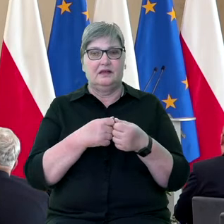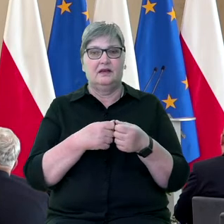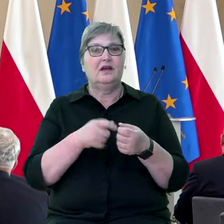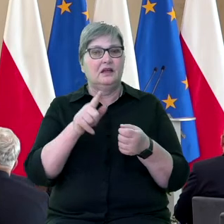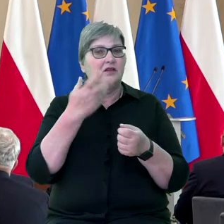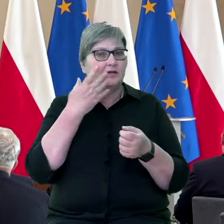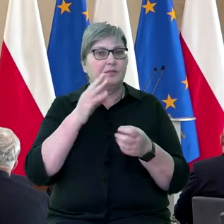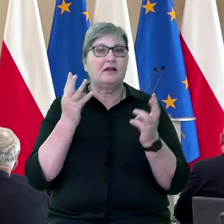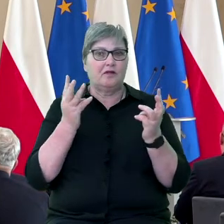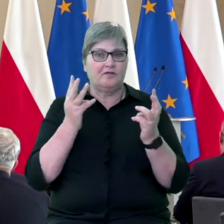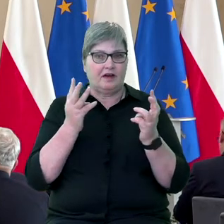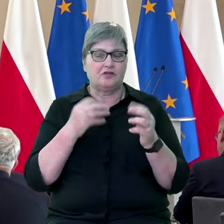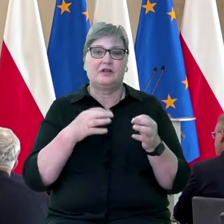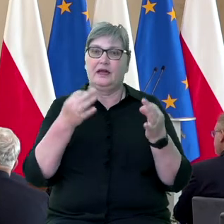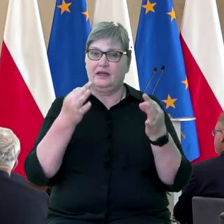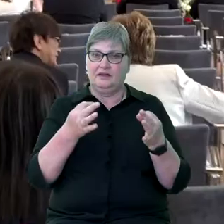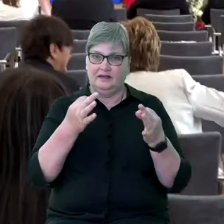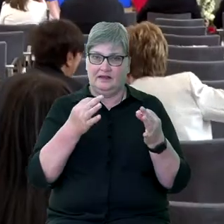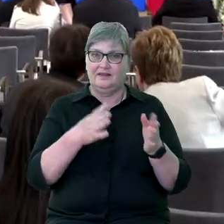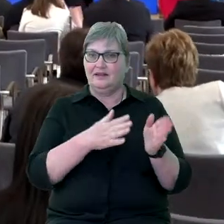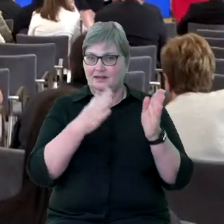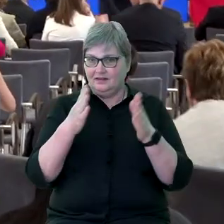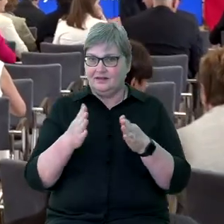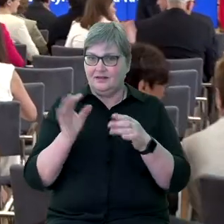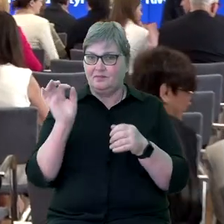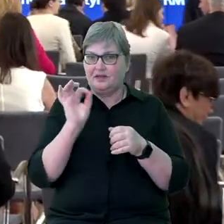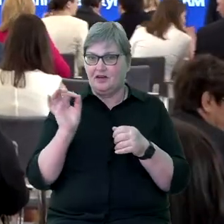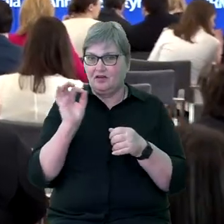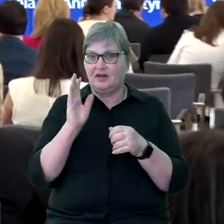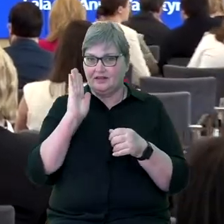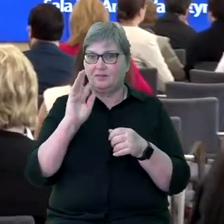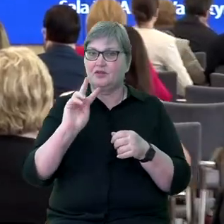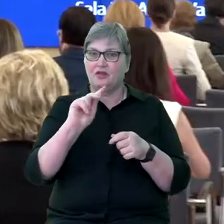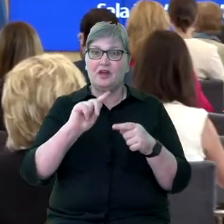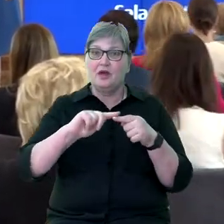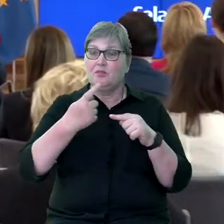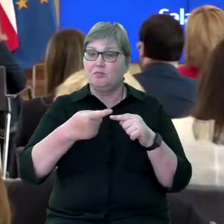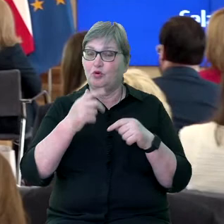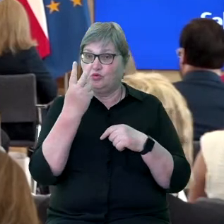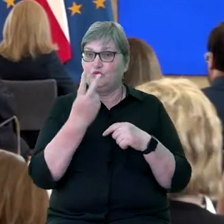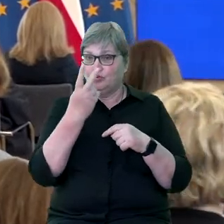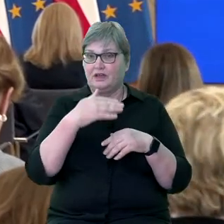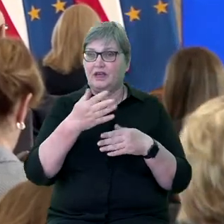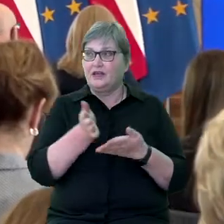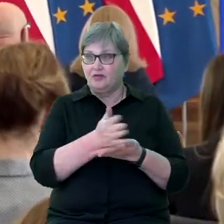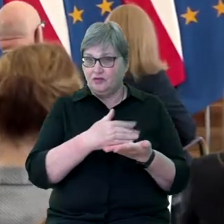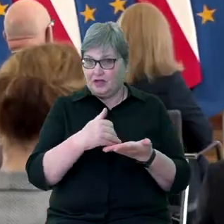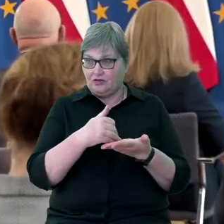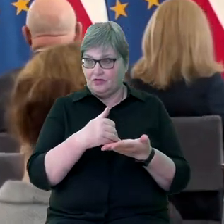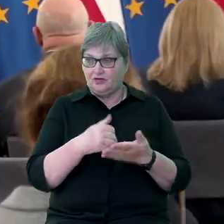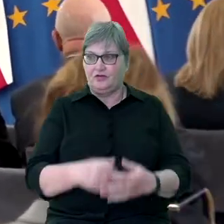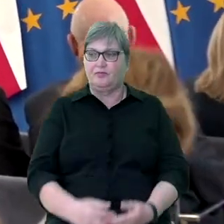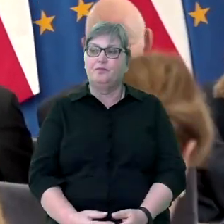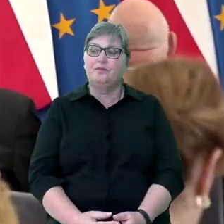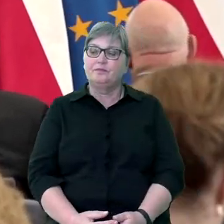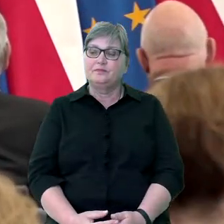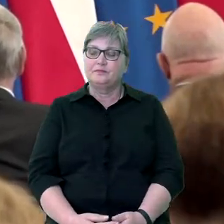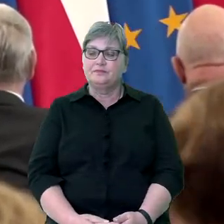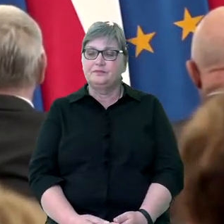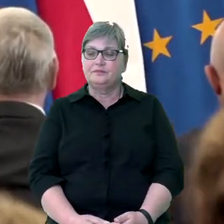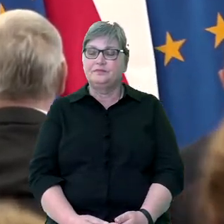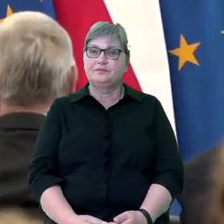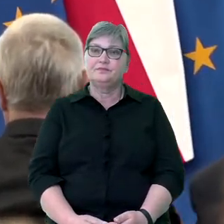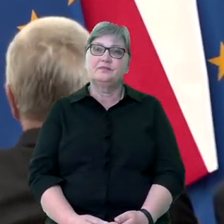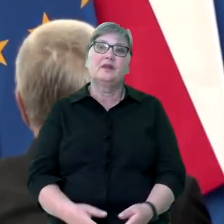ale kolejna okazja będzie po tej drugiej części, nawet do dłuższych spotkań, jeśli będzie ktoś miał taką ochotę.